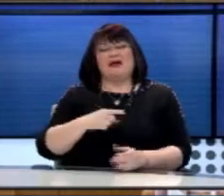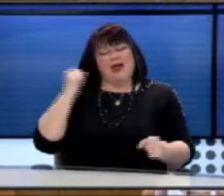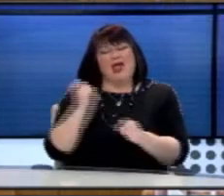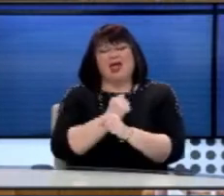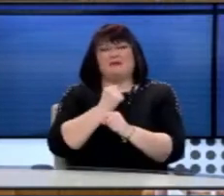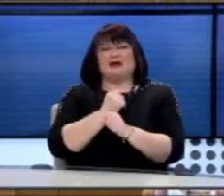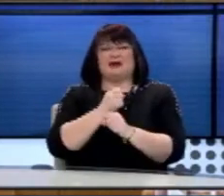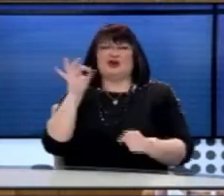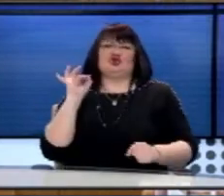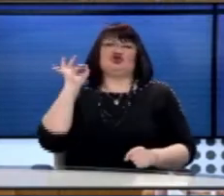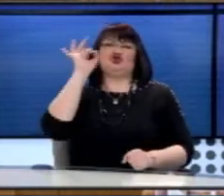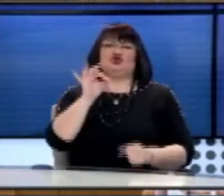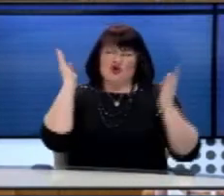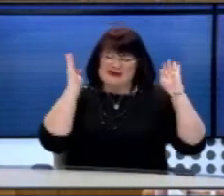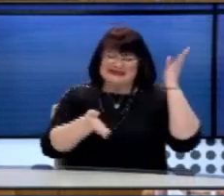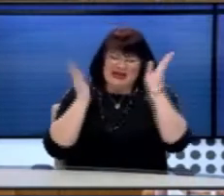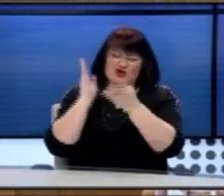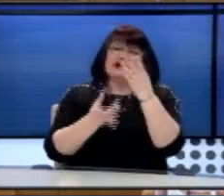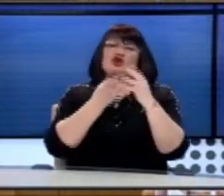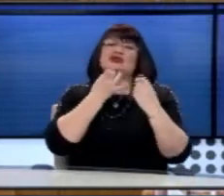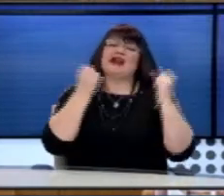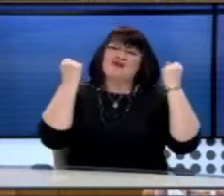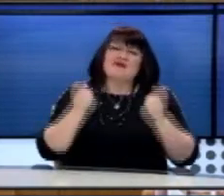συνειδητά χτυπήθηκε ανηλαιώς